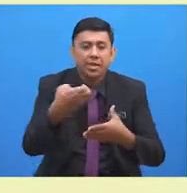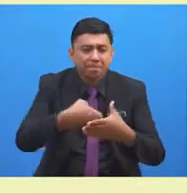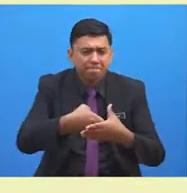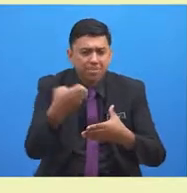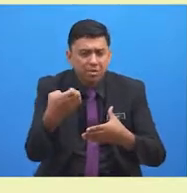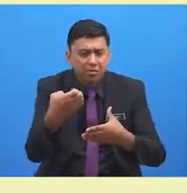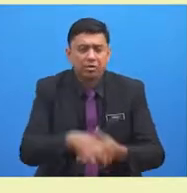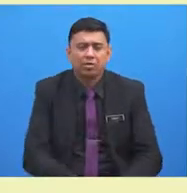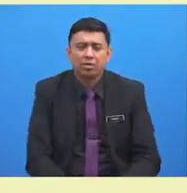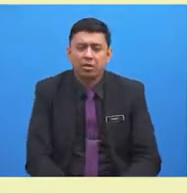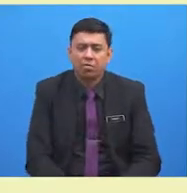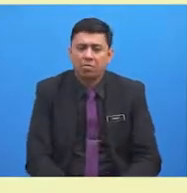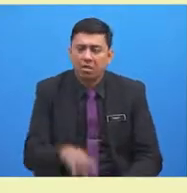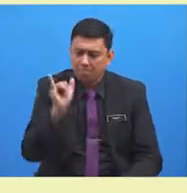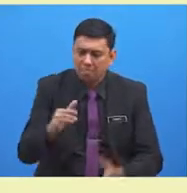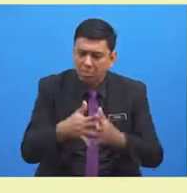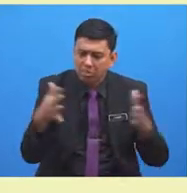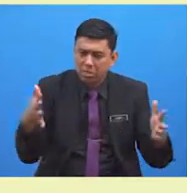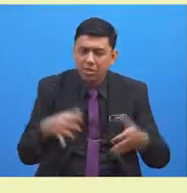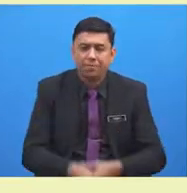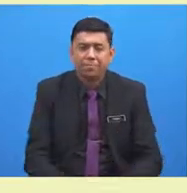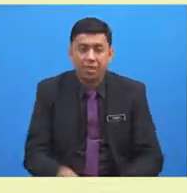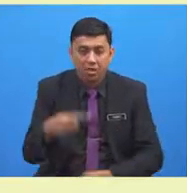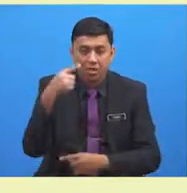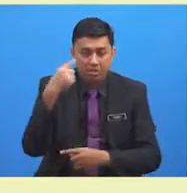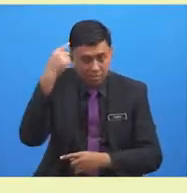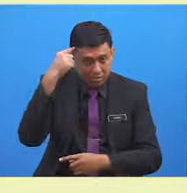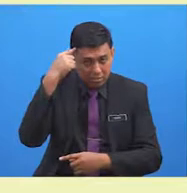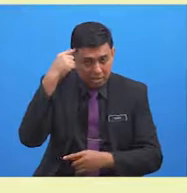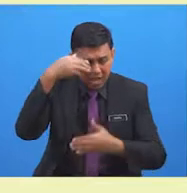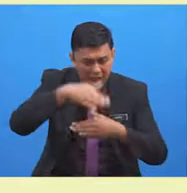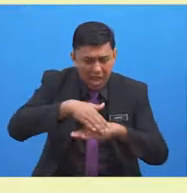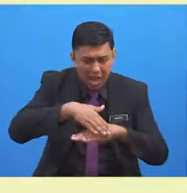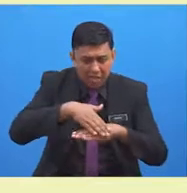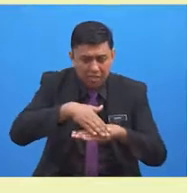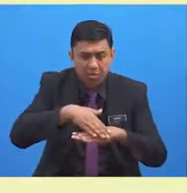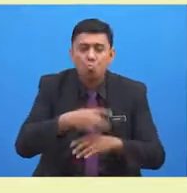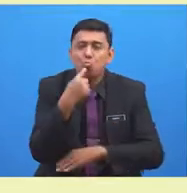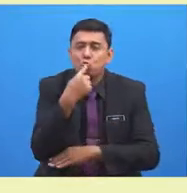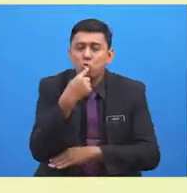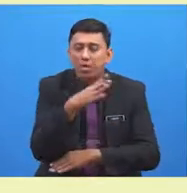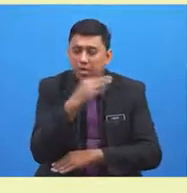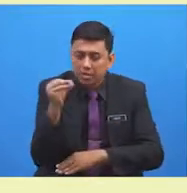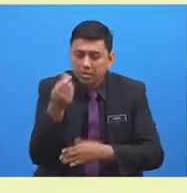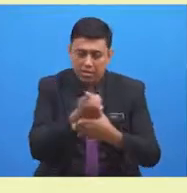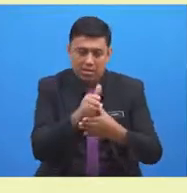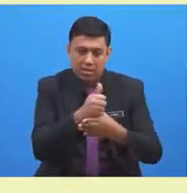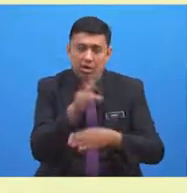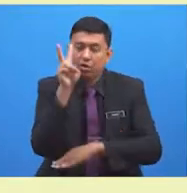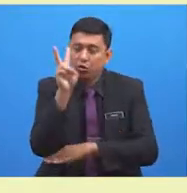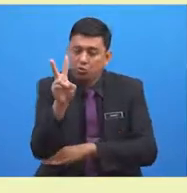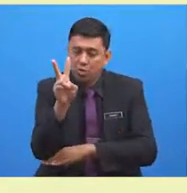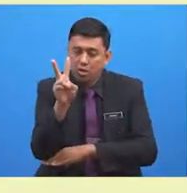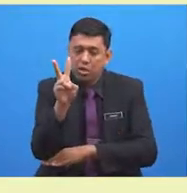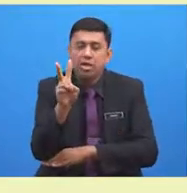daripada kaviti yang besar di tengkorak terletak di atas dari mulut dan di antara dua